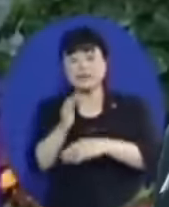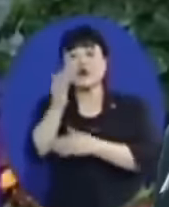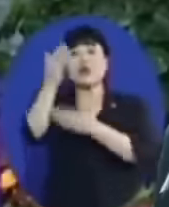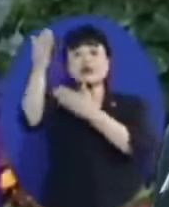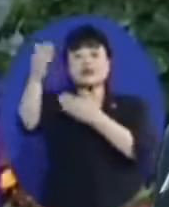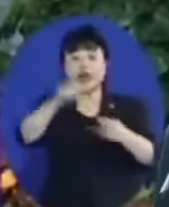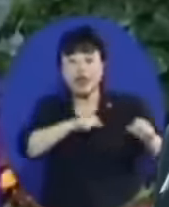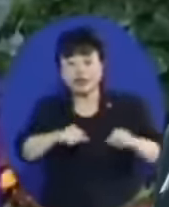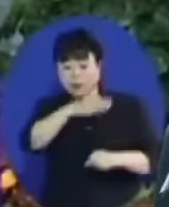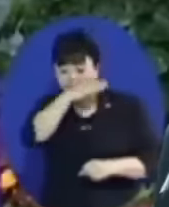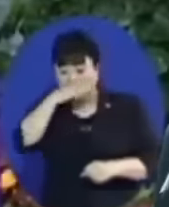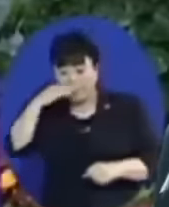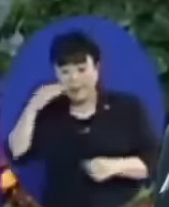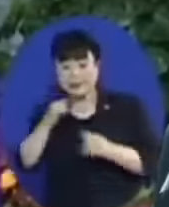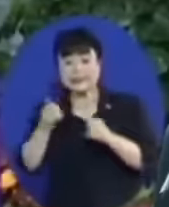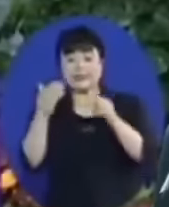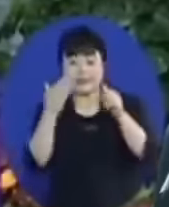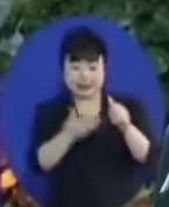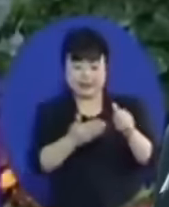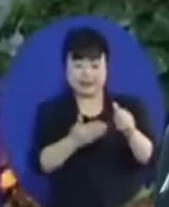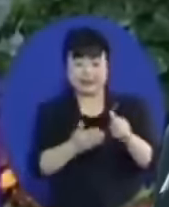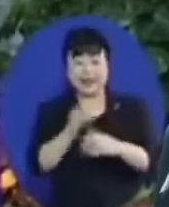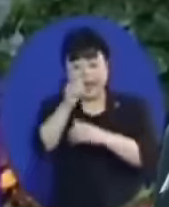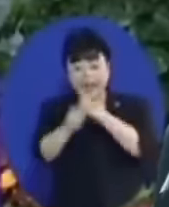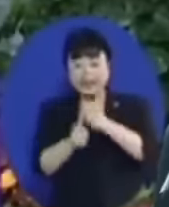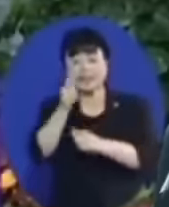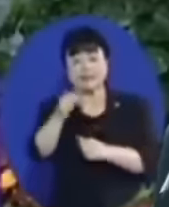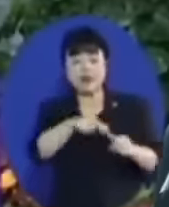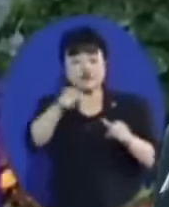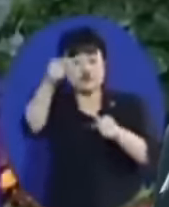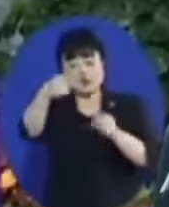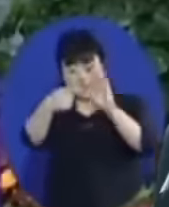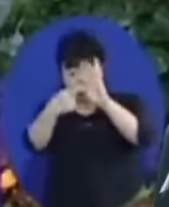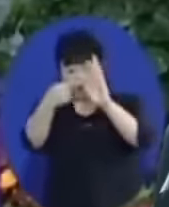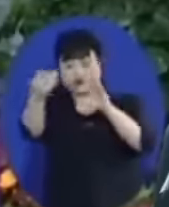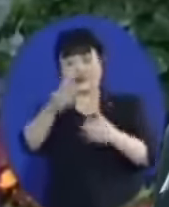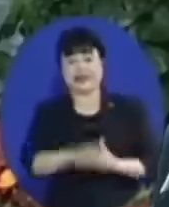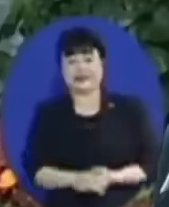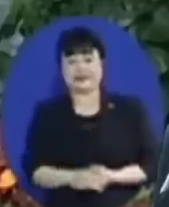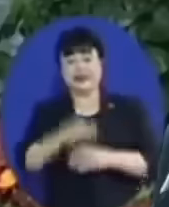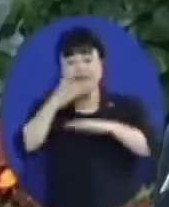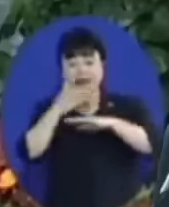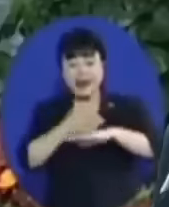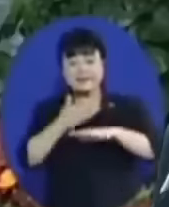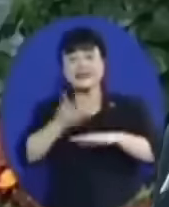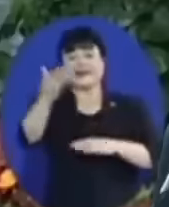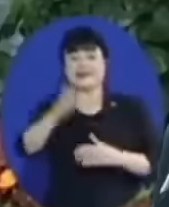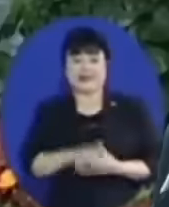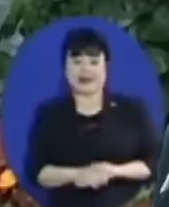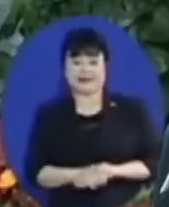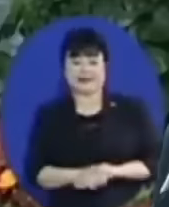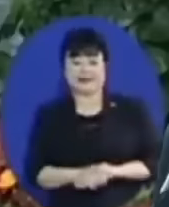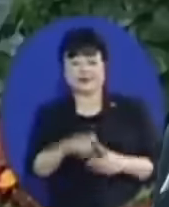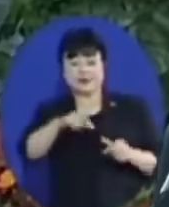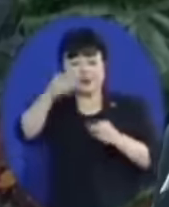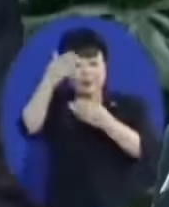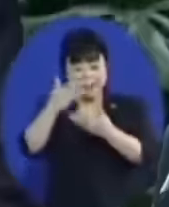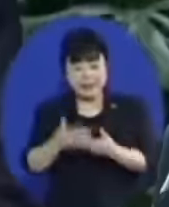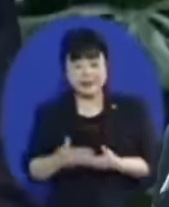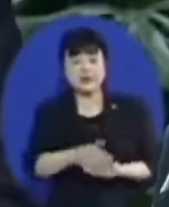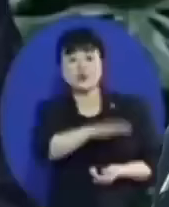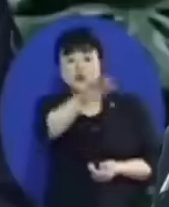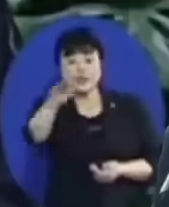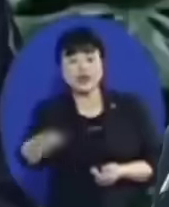그 행위를 오늘게 하는 자에게 내가 하나님의 구원을 보이리라고 했는 것입니다. 감사를 해야 되는 것입니다. 구원을 받은